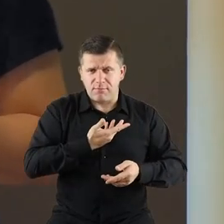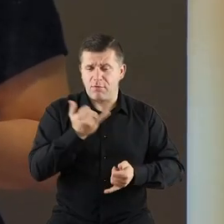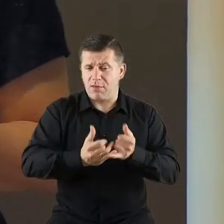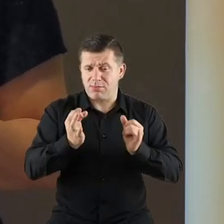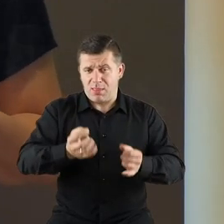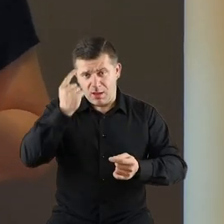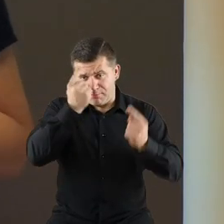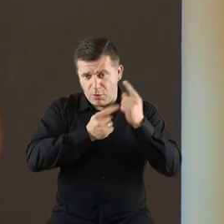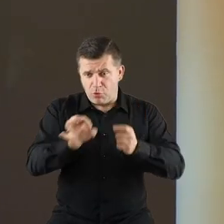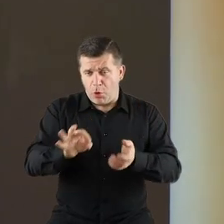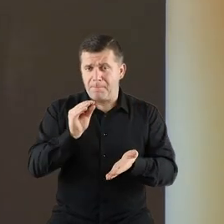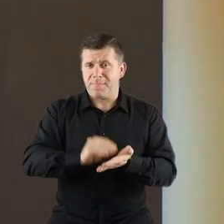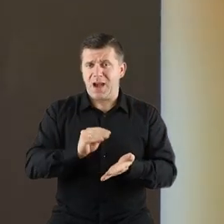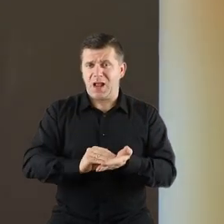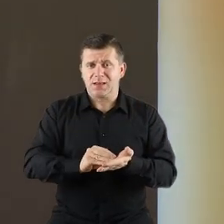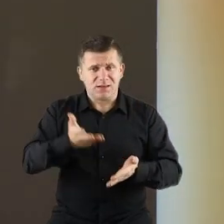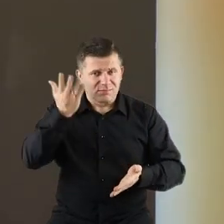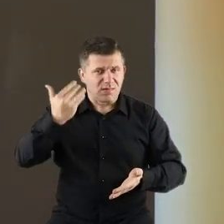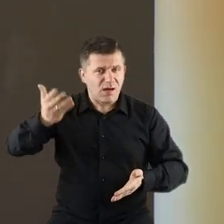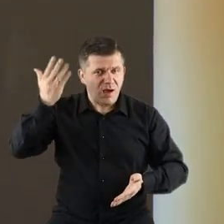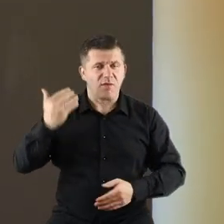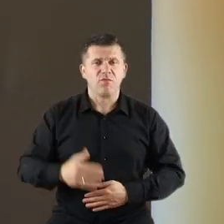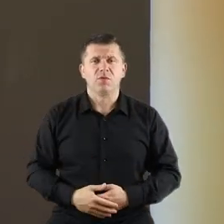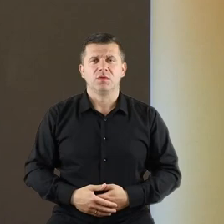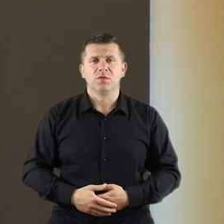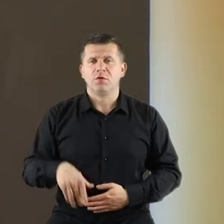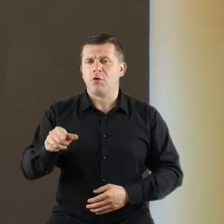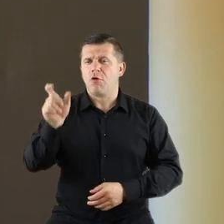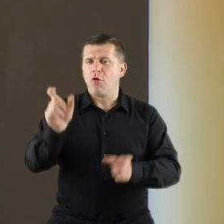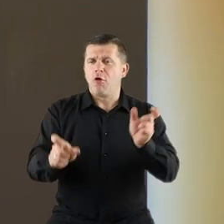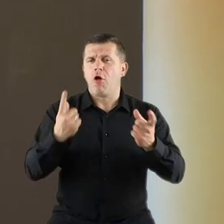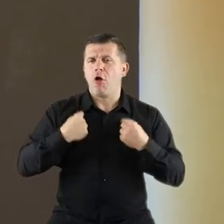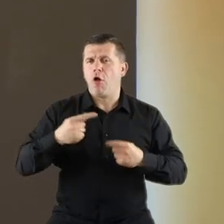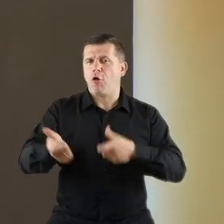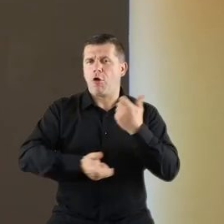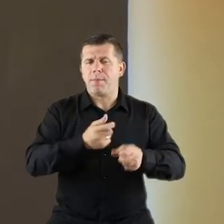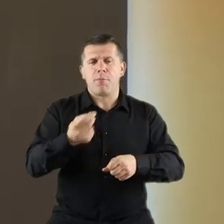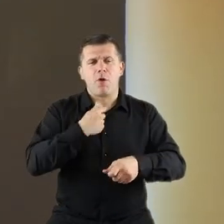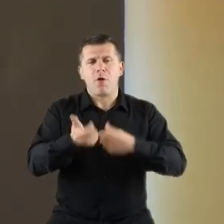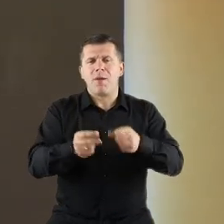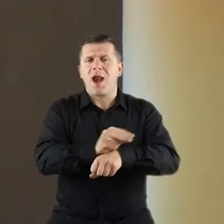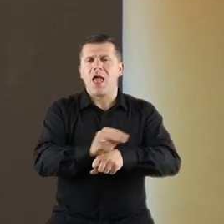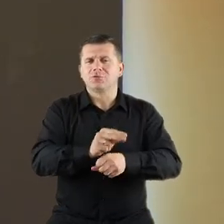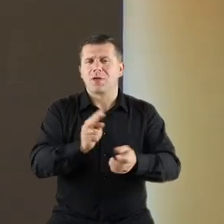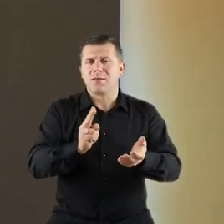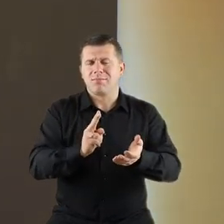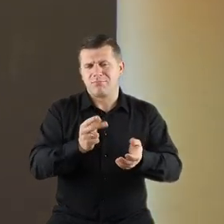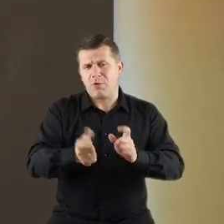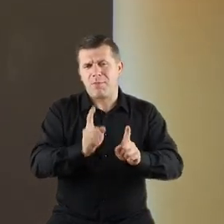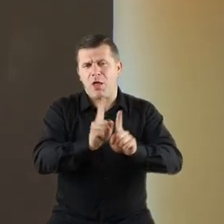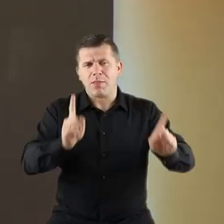Pomyślimy o tych praktykach takich osób które leczyły na odległość typu Kaszpirowski wiem Czy